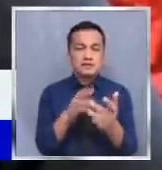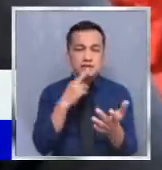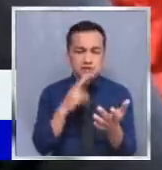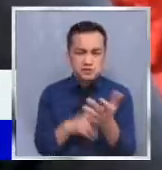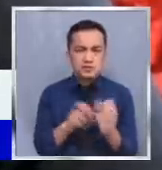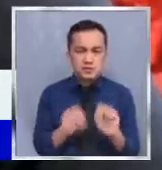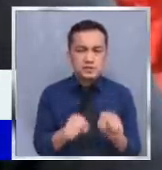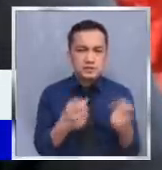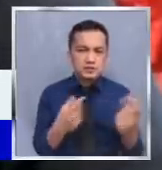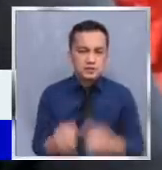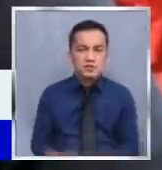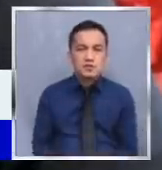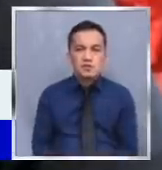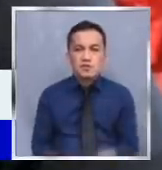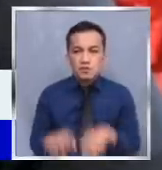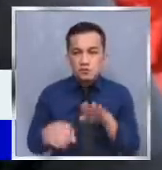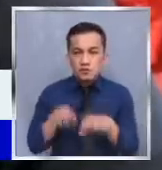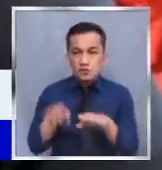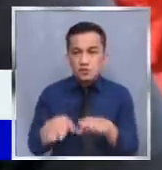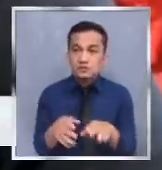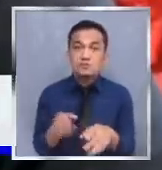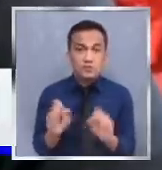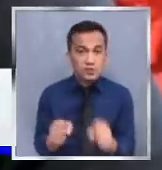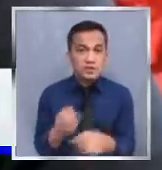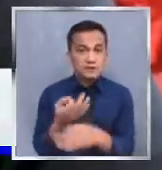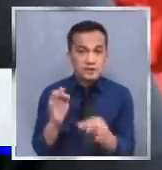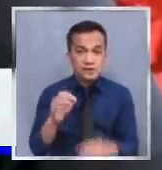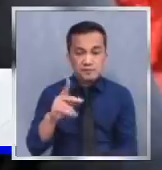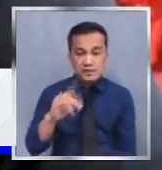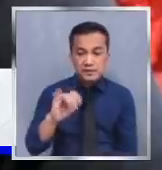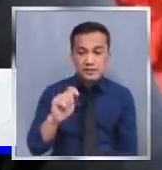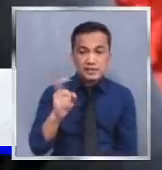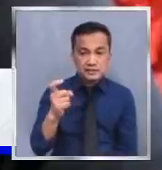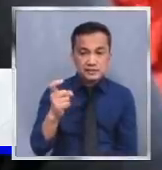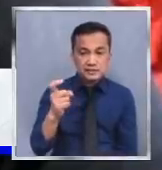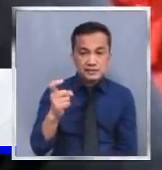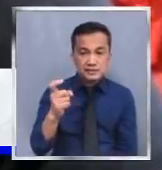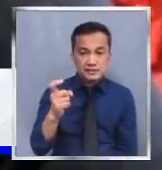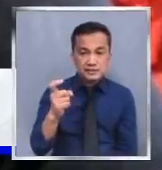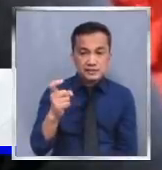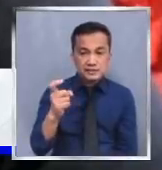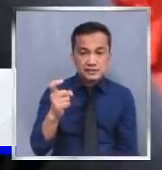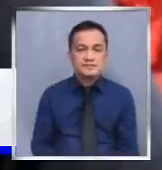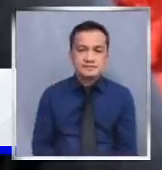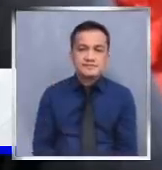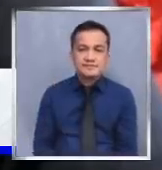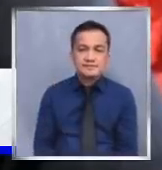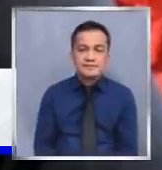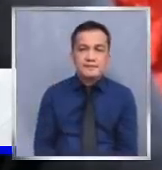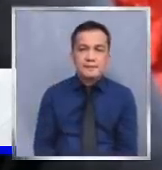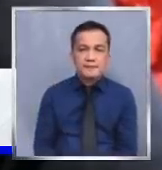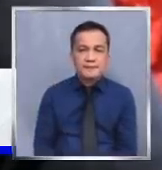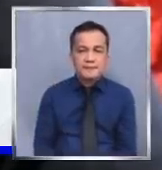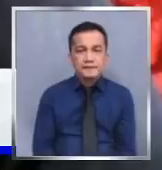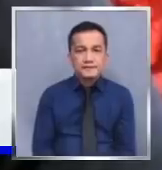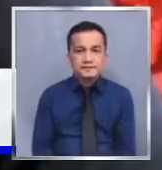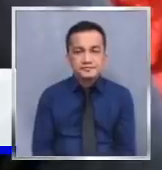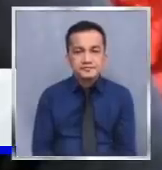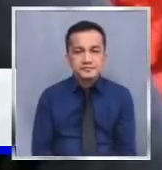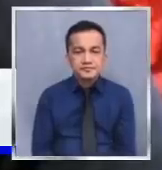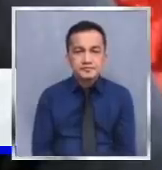lang sa PITX for registration. Sana po ay ang lahat ng ating mamamayan na hindi pa bakunado